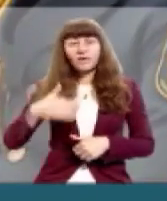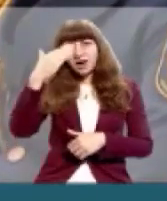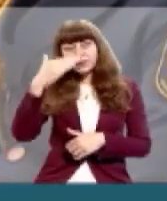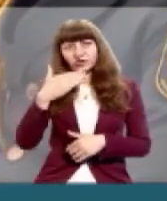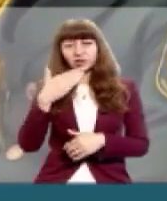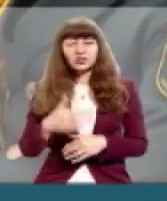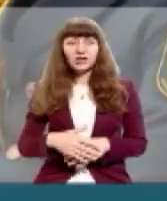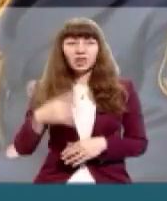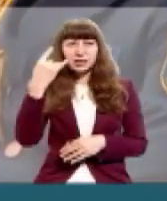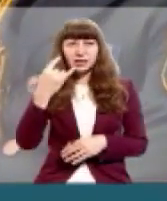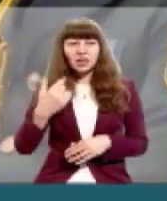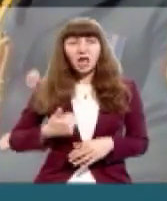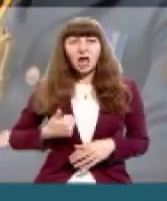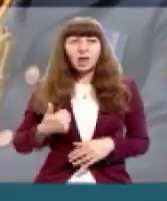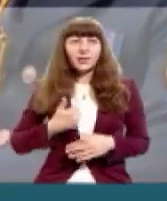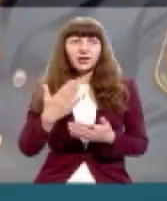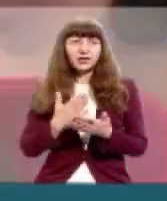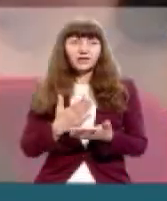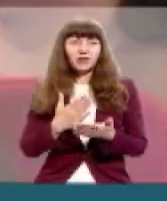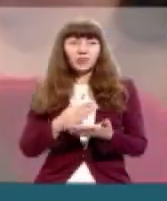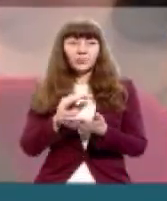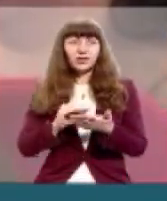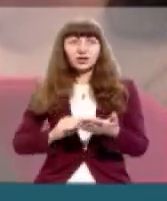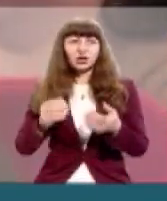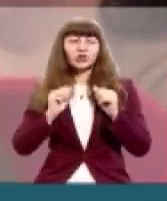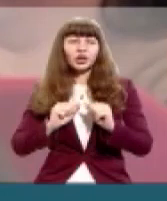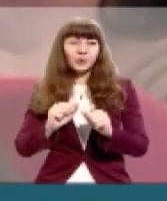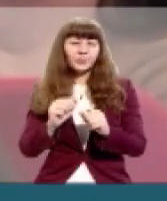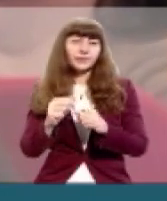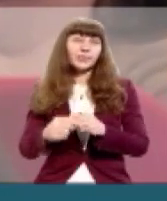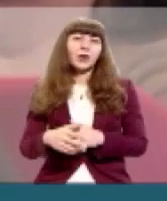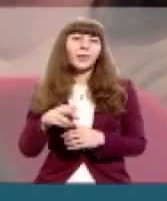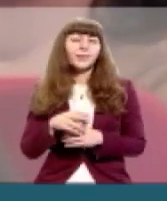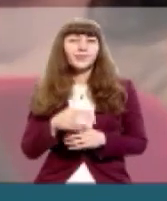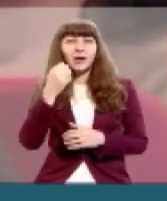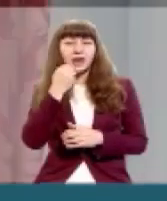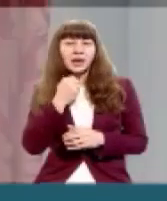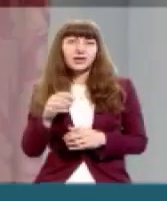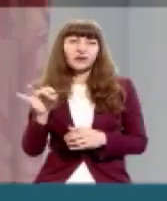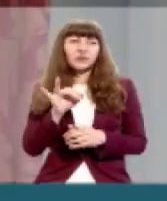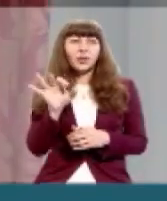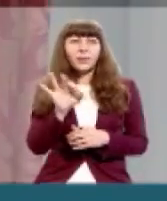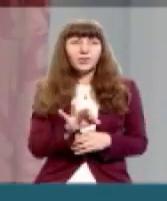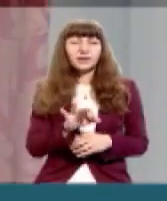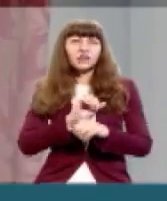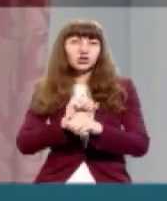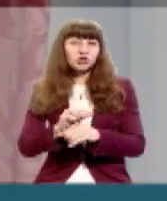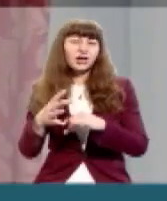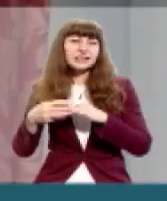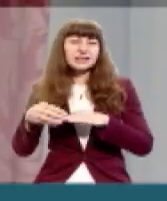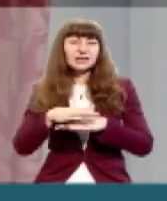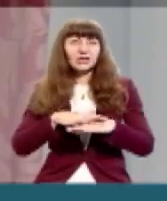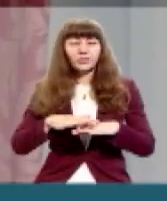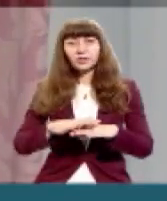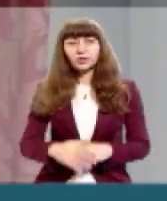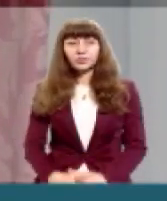традиции казахстанской армии являются закономерным продолжением героизма наших предков, отважно защищавших родную землю, а также бессмертных